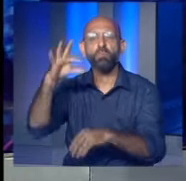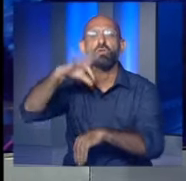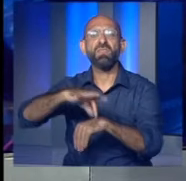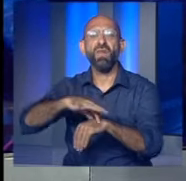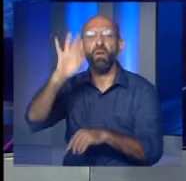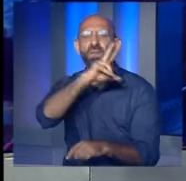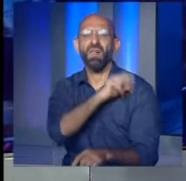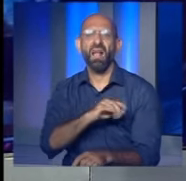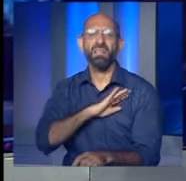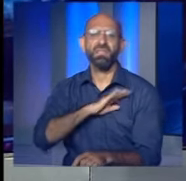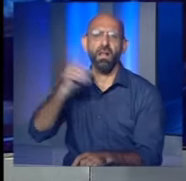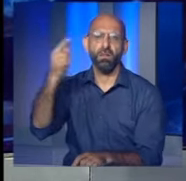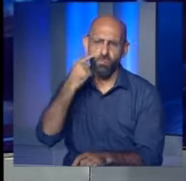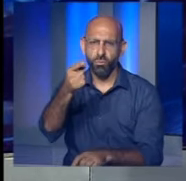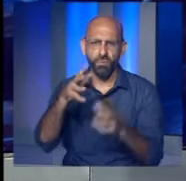ومناشدة